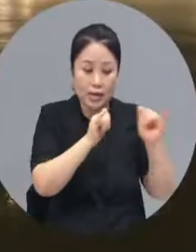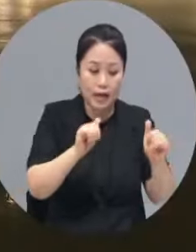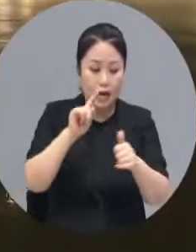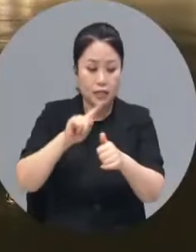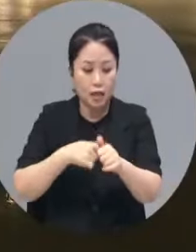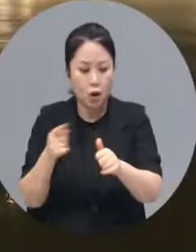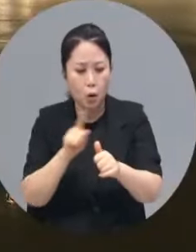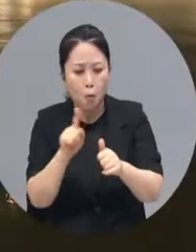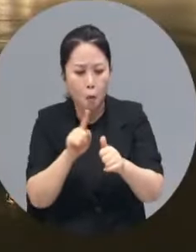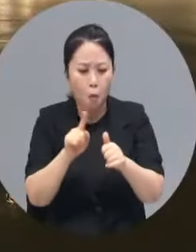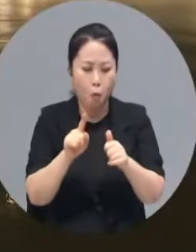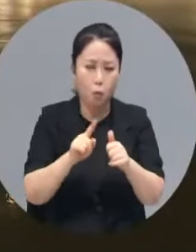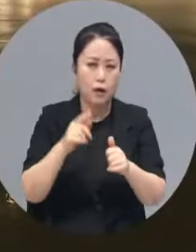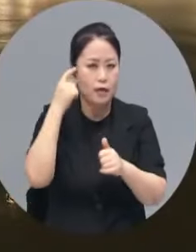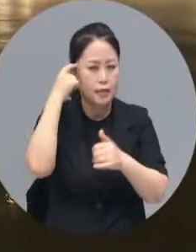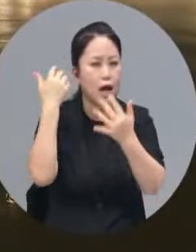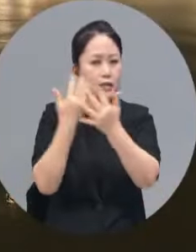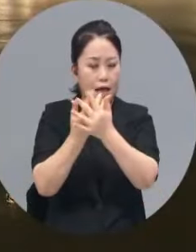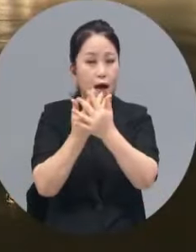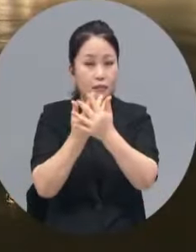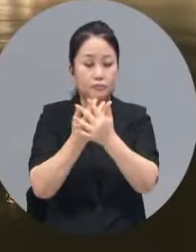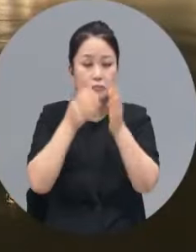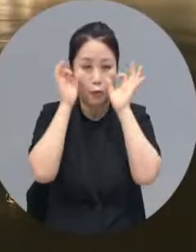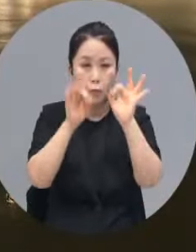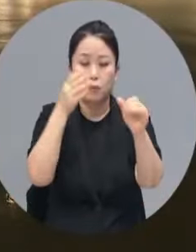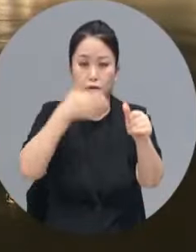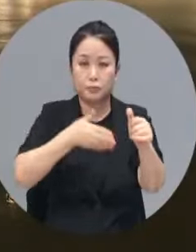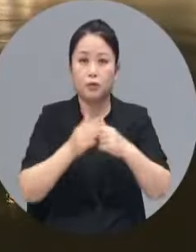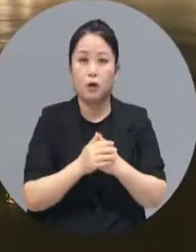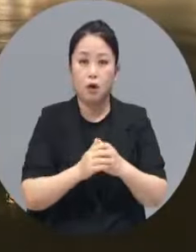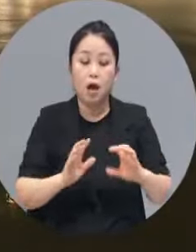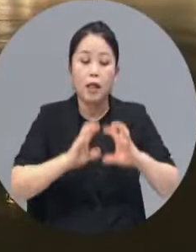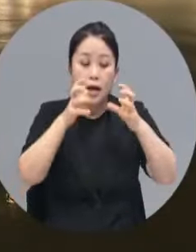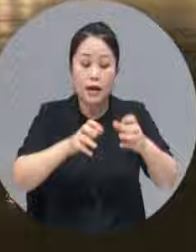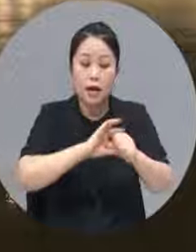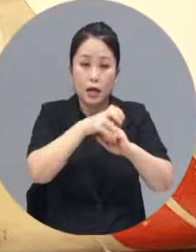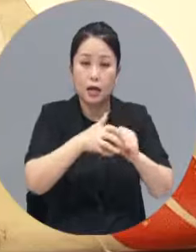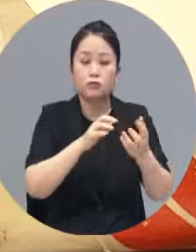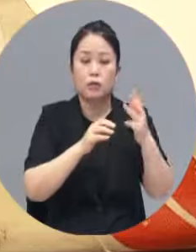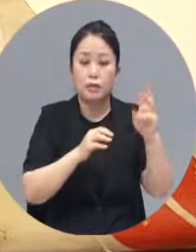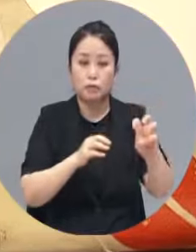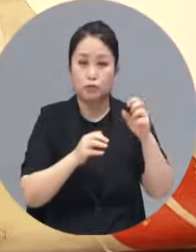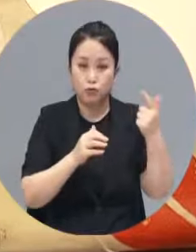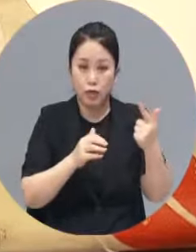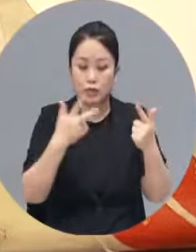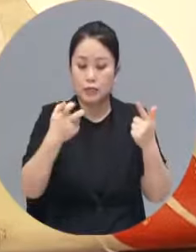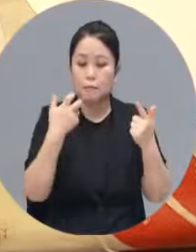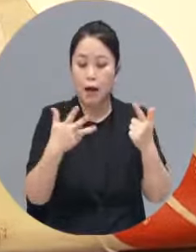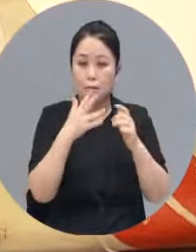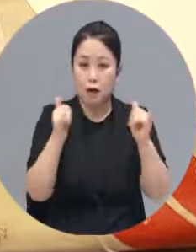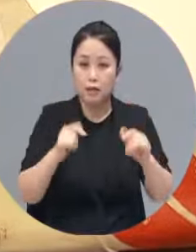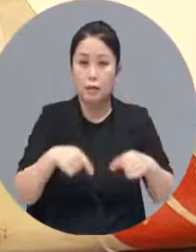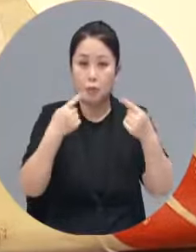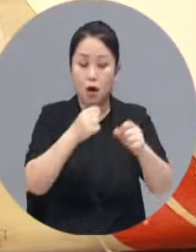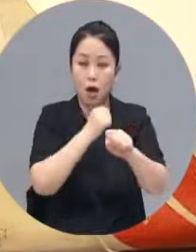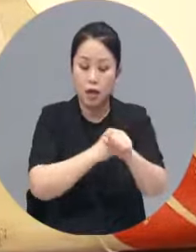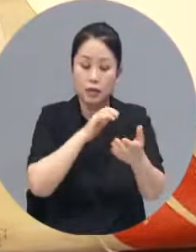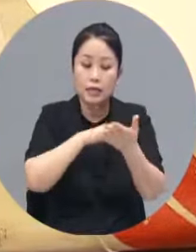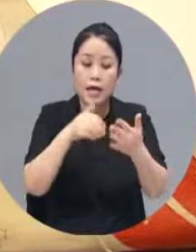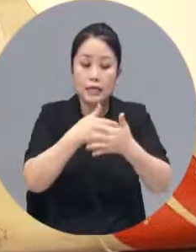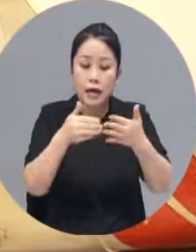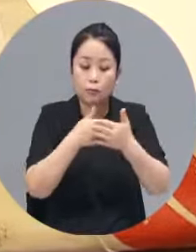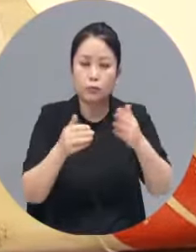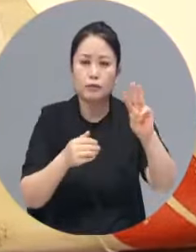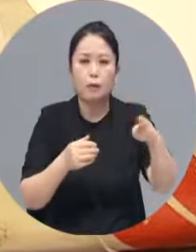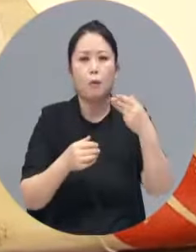제안합니다. 36개국 78명의 작가가 참여한 부산 비엔날레엔 353점의 작품이